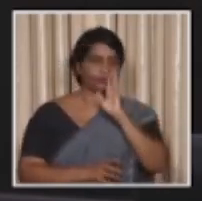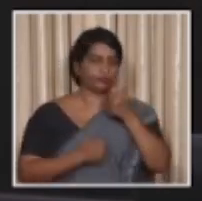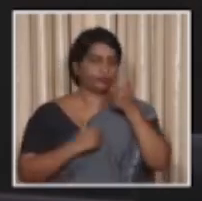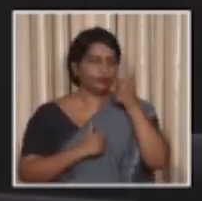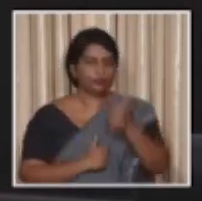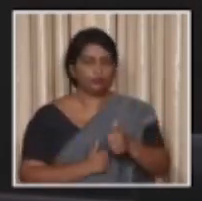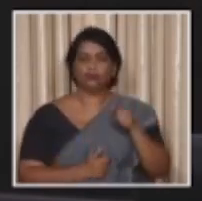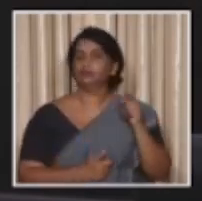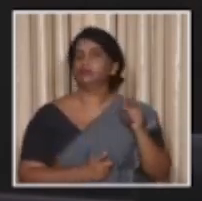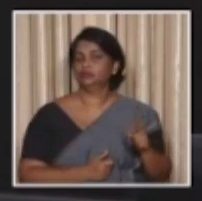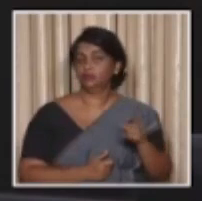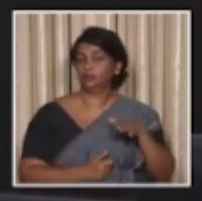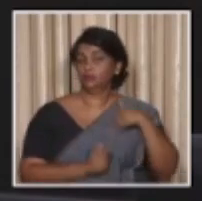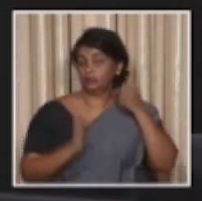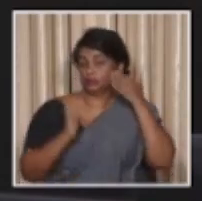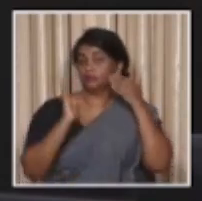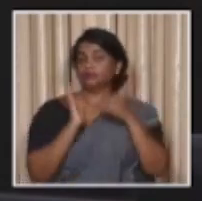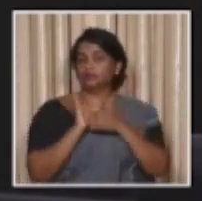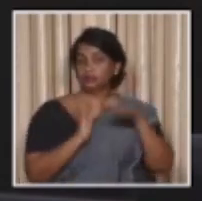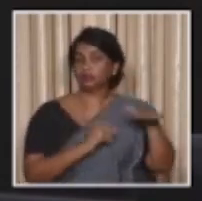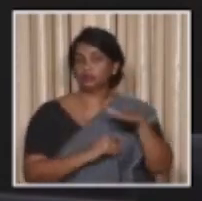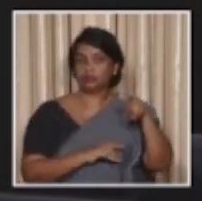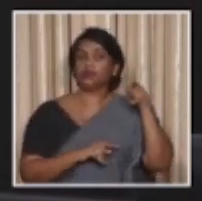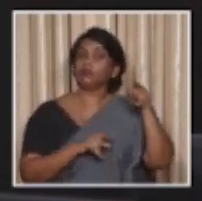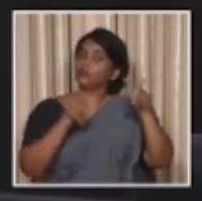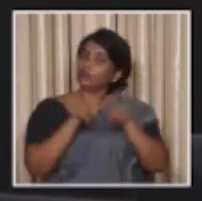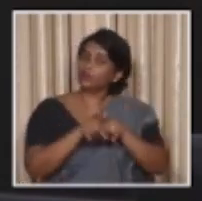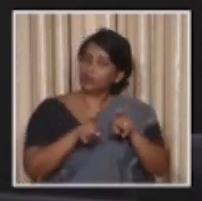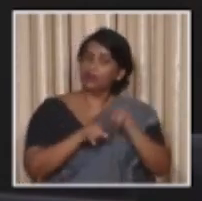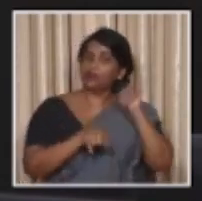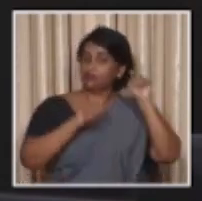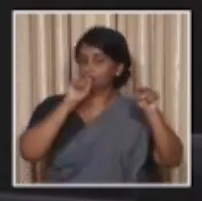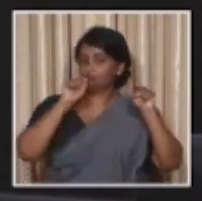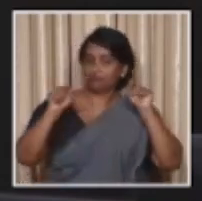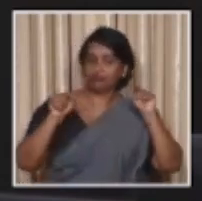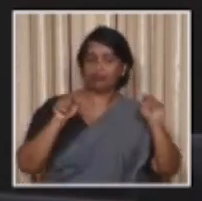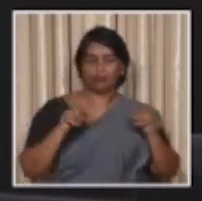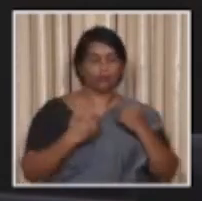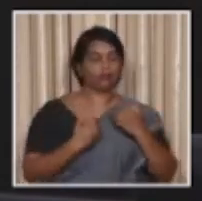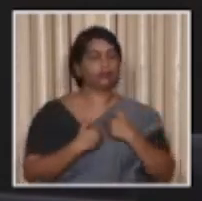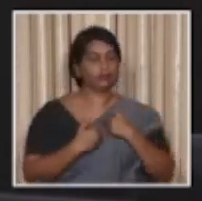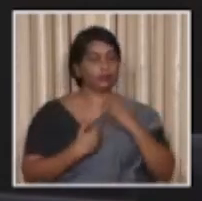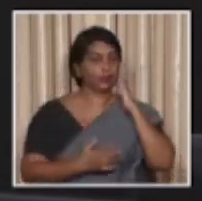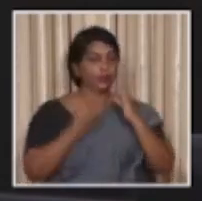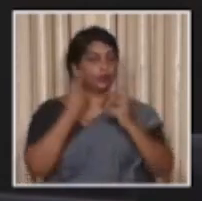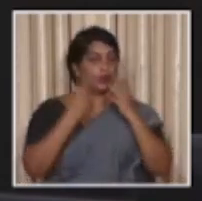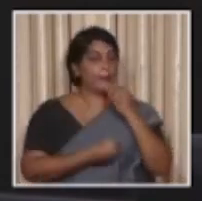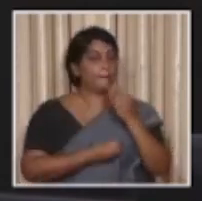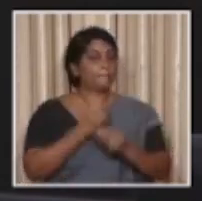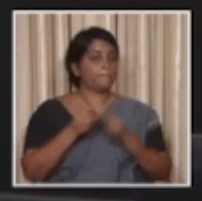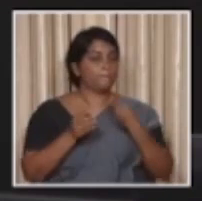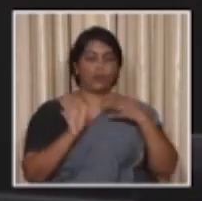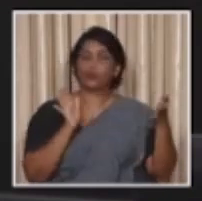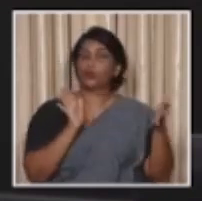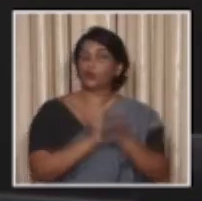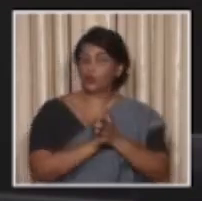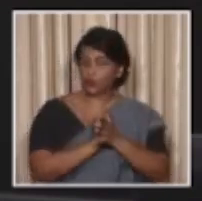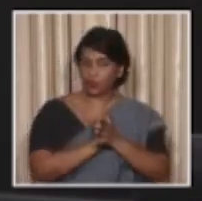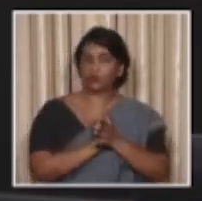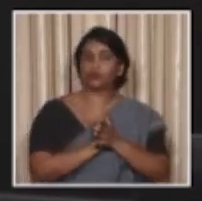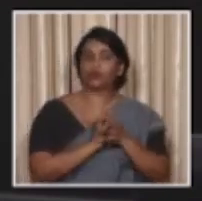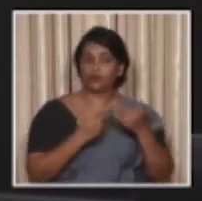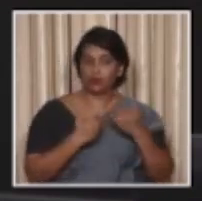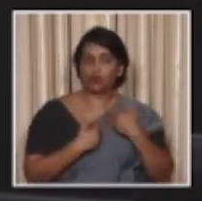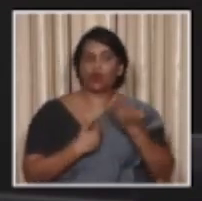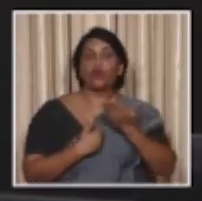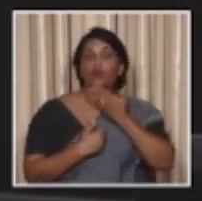වැදගත් මූලාශ්‍ර තියෙන ප්‍රදේශයක්. ඉතින් ඒ වගේ ස්ථාන පිළිබඳව අපි සංචාර කර්මාන්තයත් එක්ක එකතු කරලා ගත්තොත්